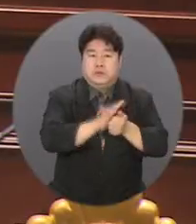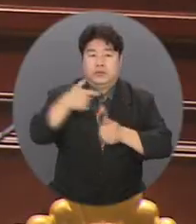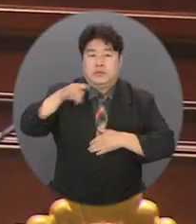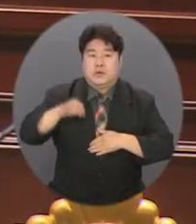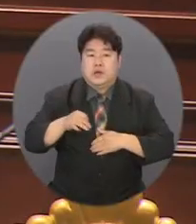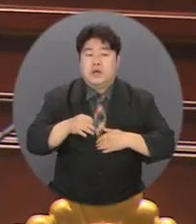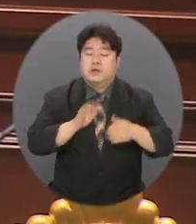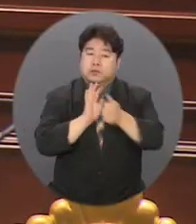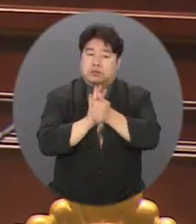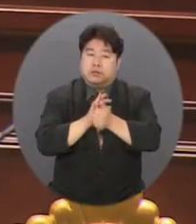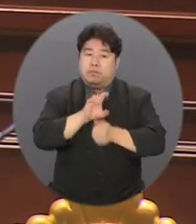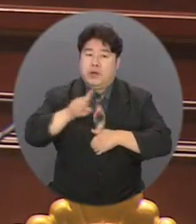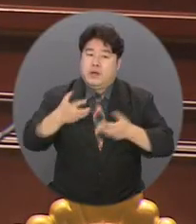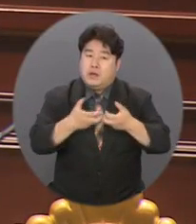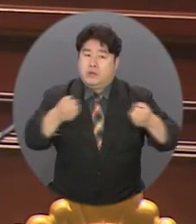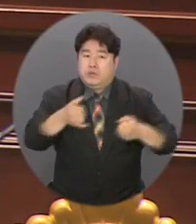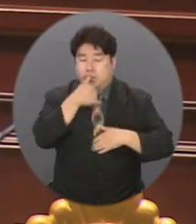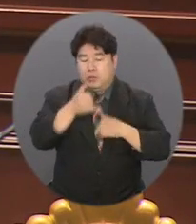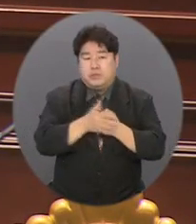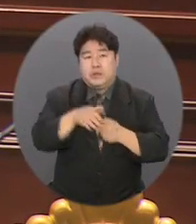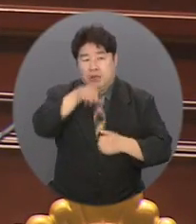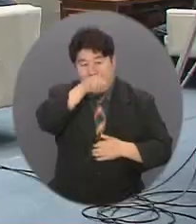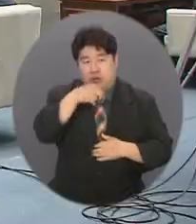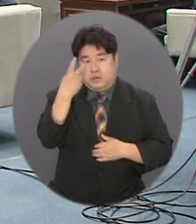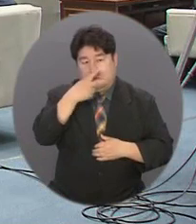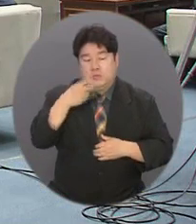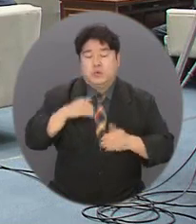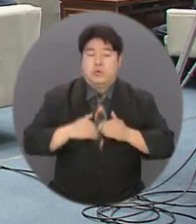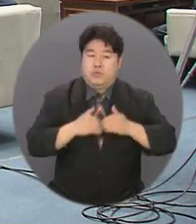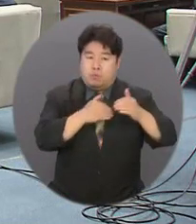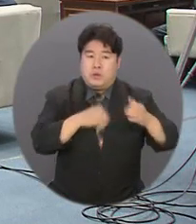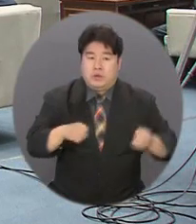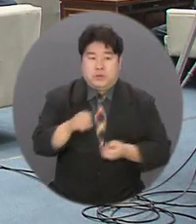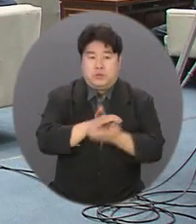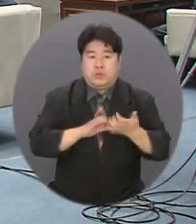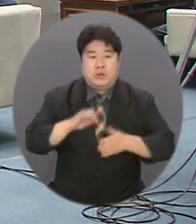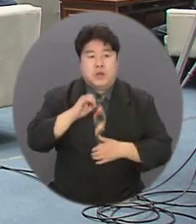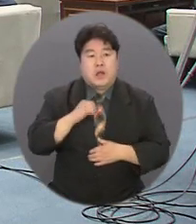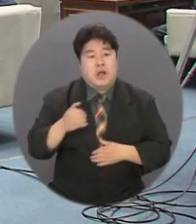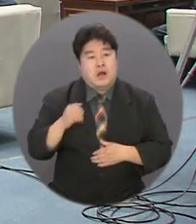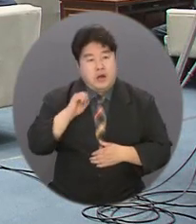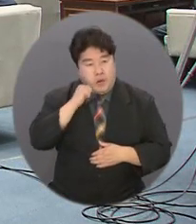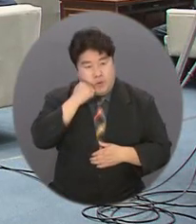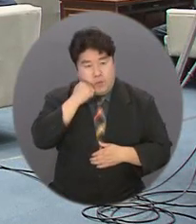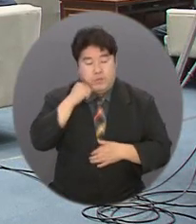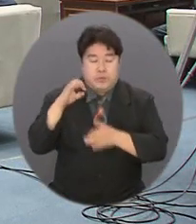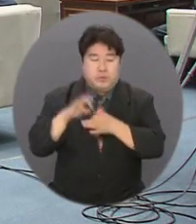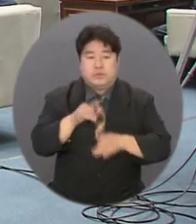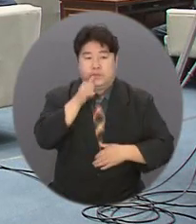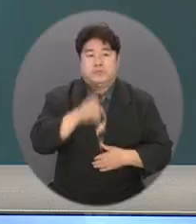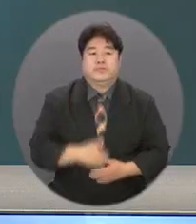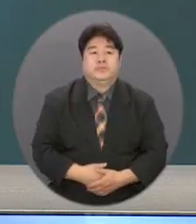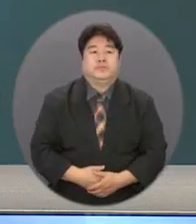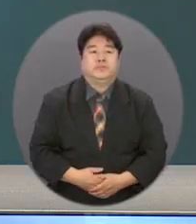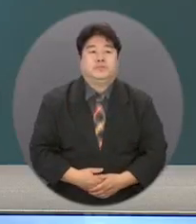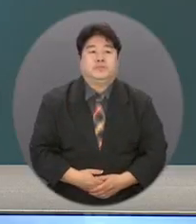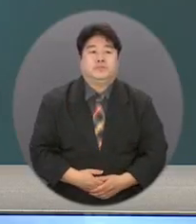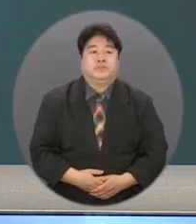파로 나뉘어 있다보니 예산심의 과정에서 논란과 진통을 피할 수 없게 됐습니다 mbc 뉴스 주문 줍니다